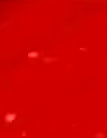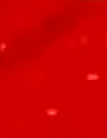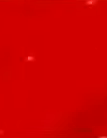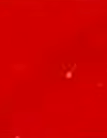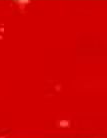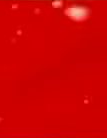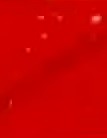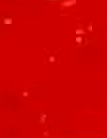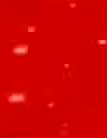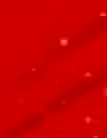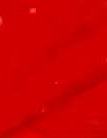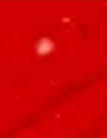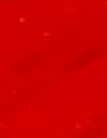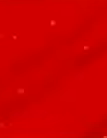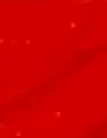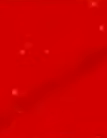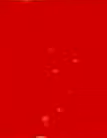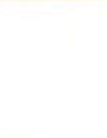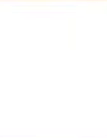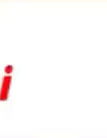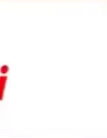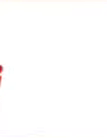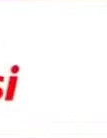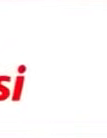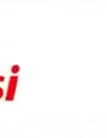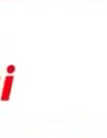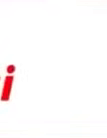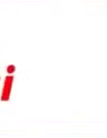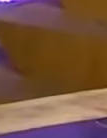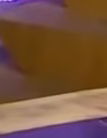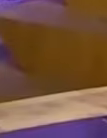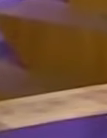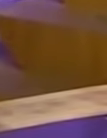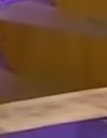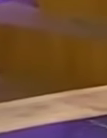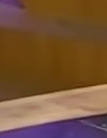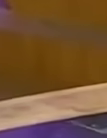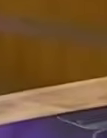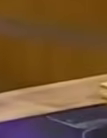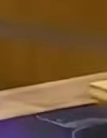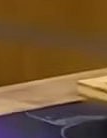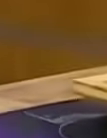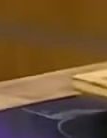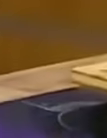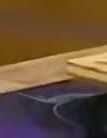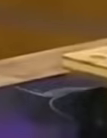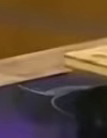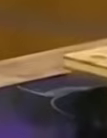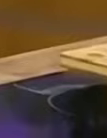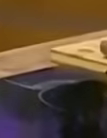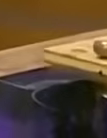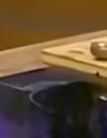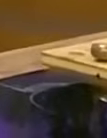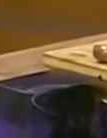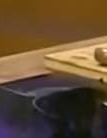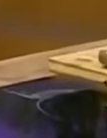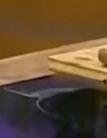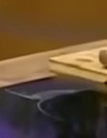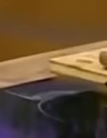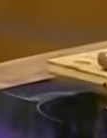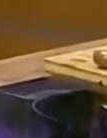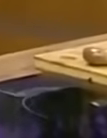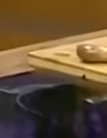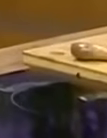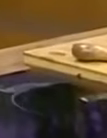bitkilerle konuşan. Her bitki onu gördüğünde ne işe yaradığını söylüyormuş. Sen bilirsin. Evet. Bütün ilaçlarını sirkede